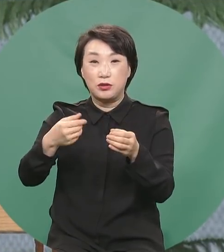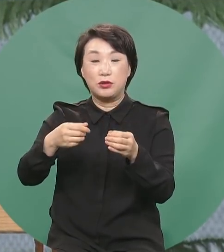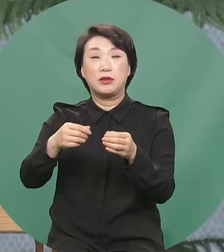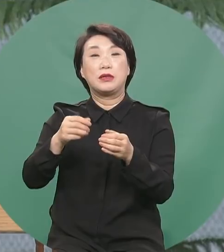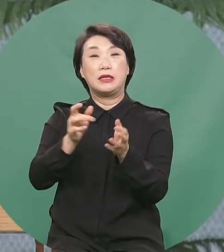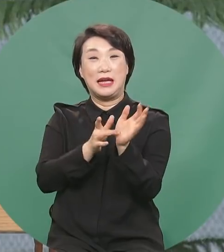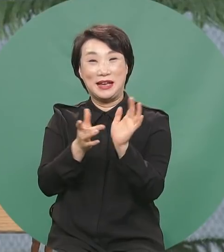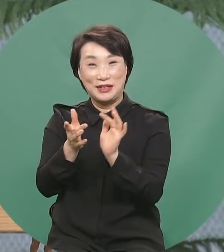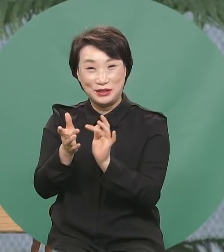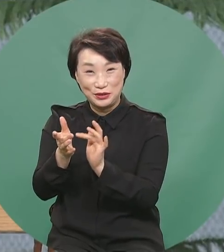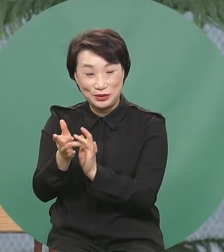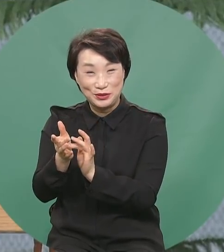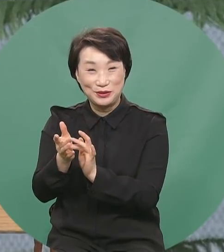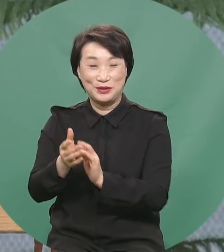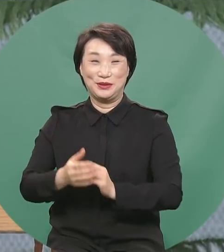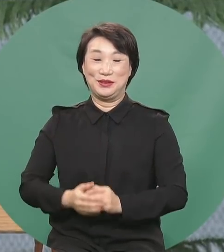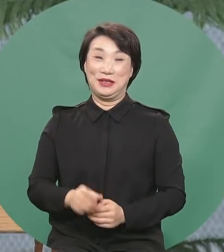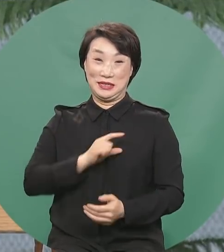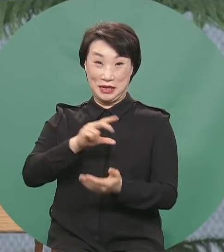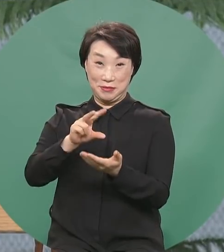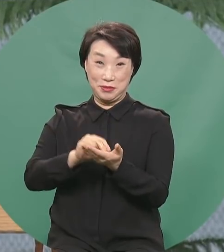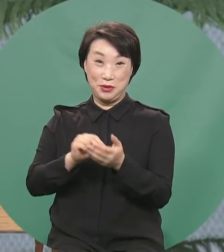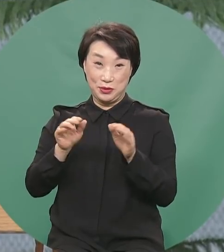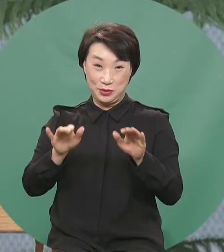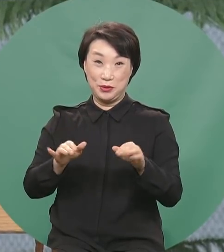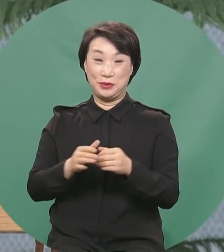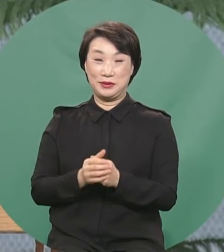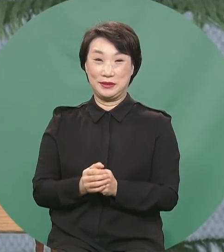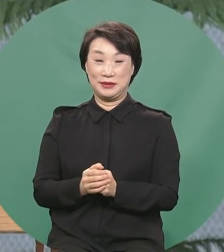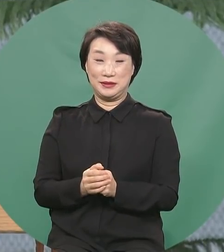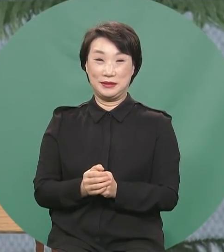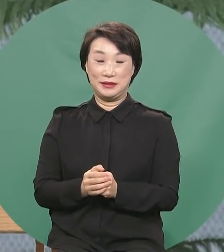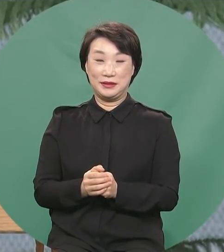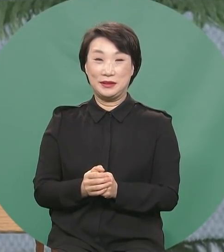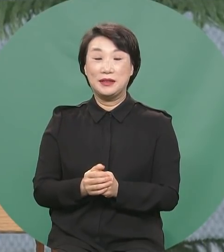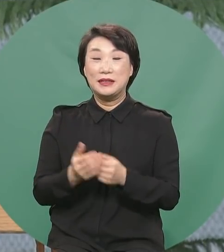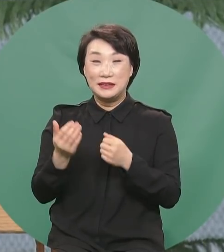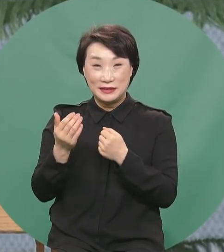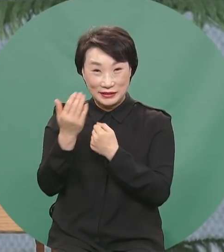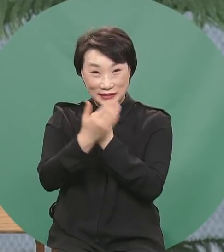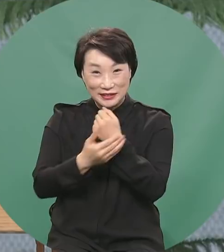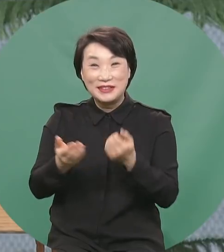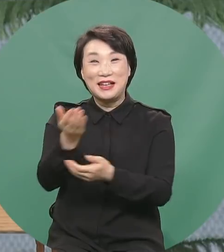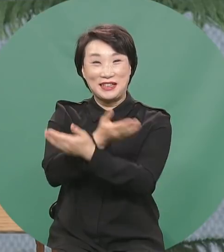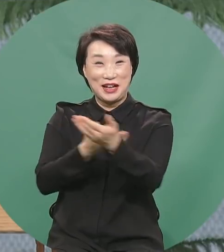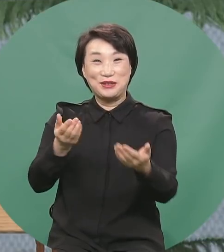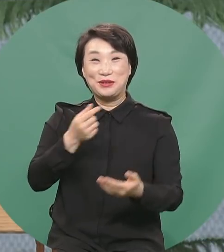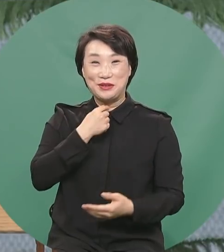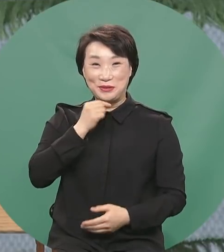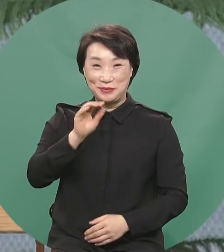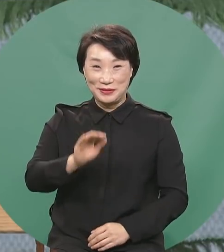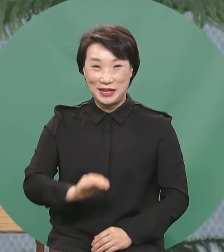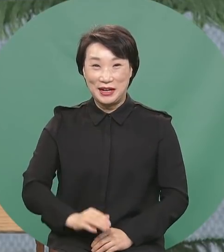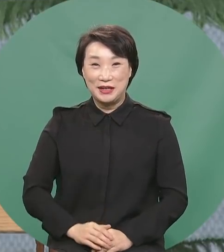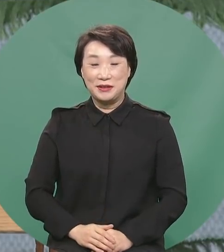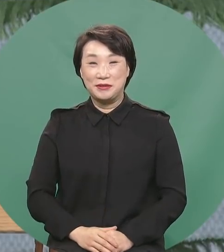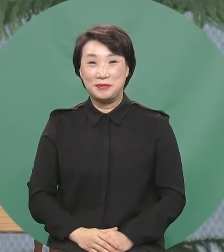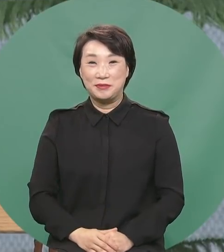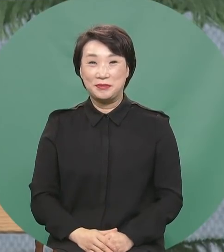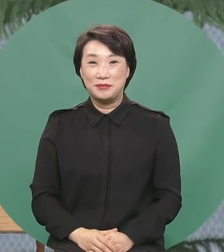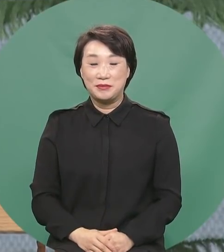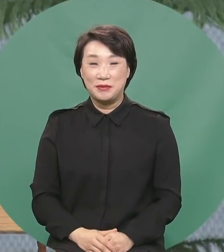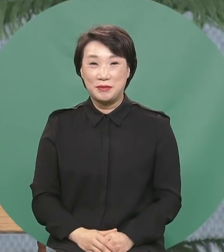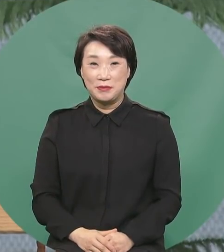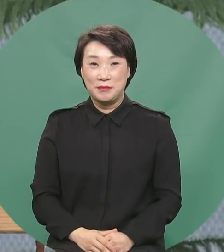해결하시는 예수, 이와 같은 제목으로 은혜 받고자 합니다.